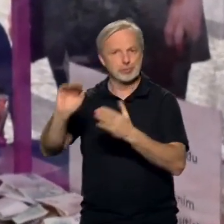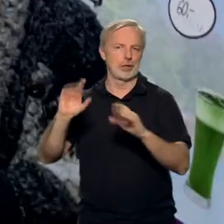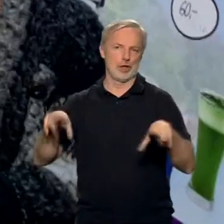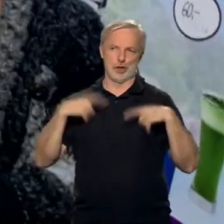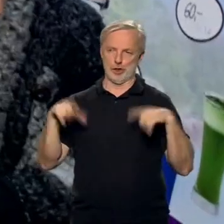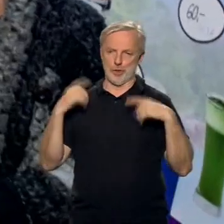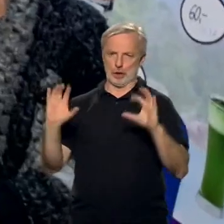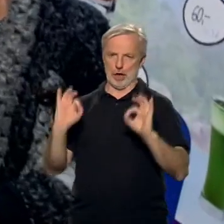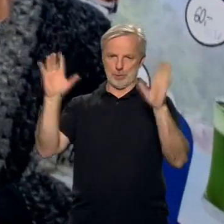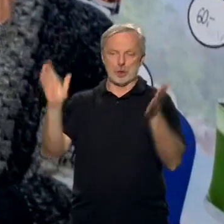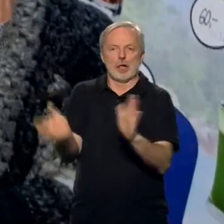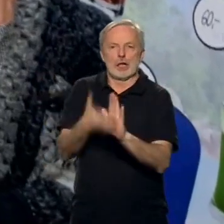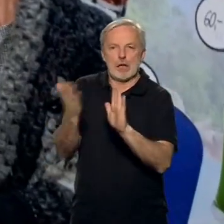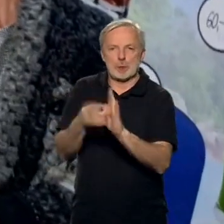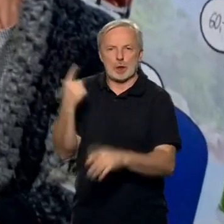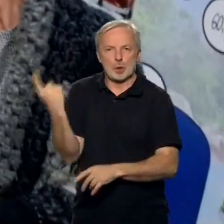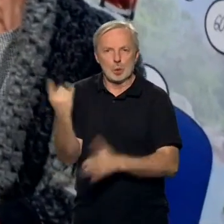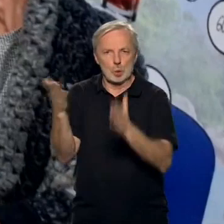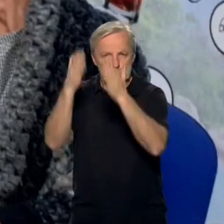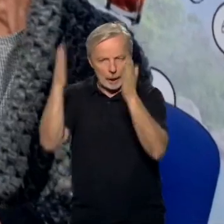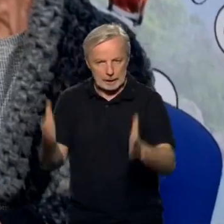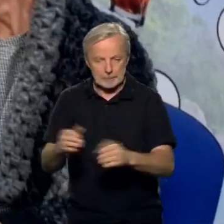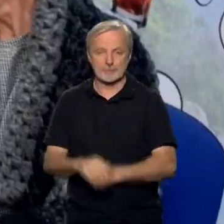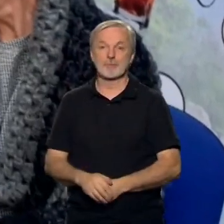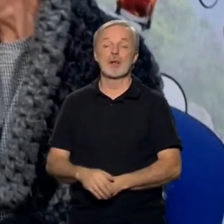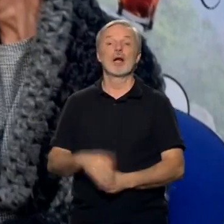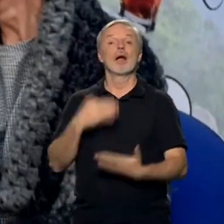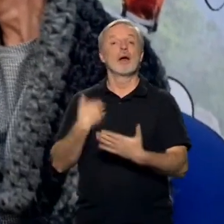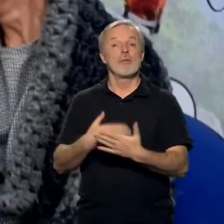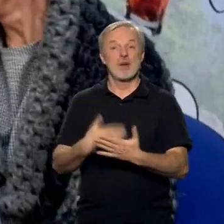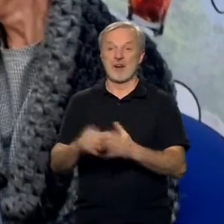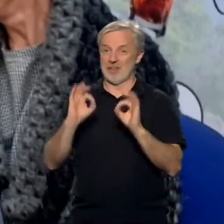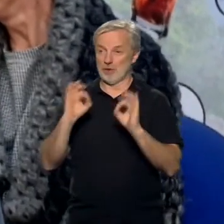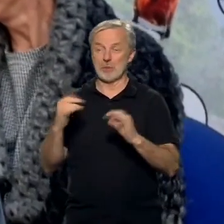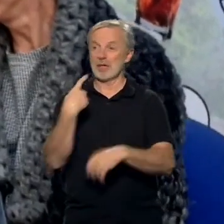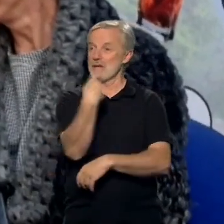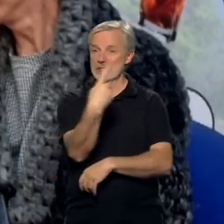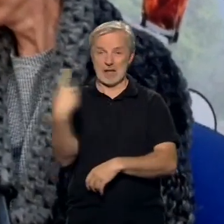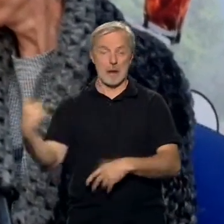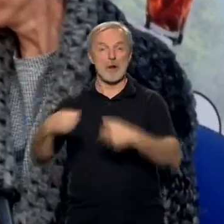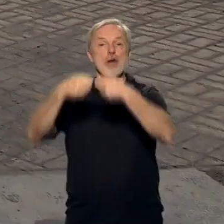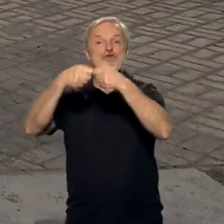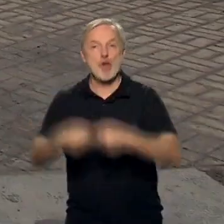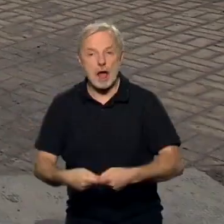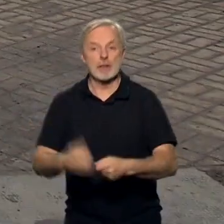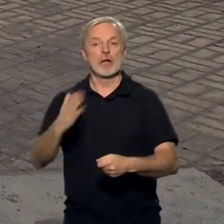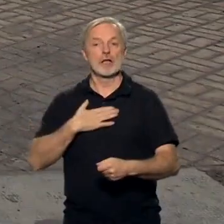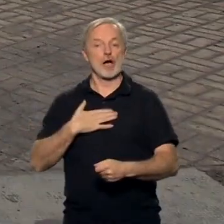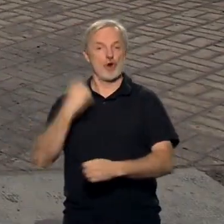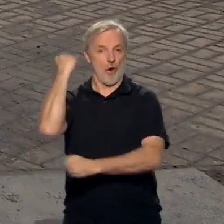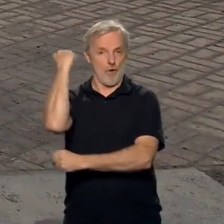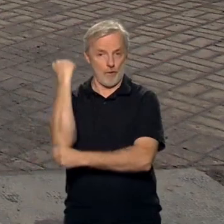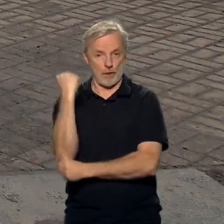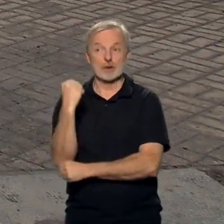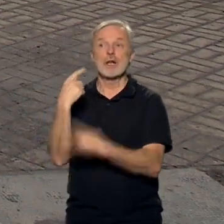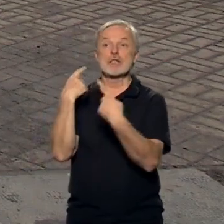život třeba v těch útulcích. Je třeba hrozně fajn, že i samostatní členové toho nadačního fondu se sami